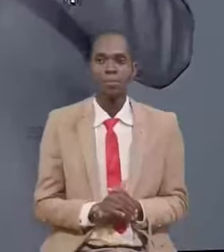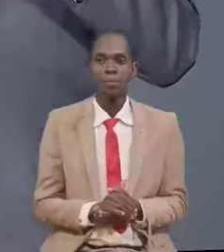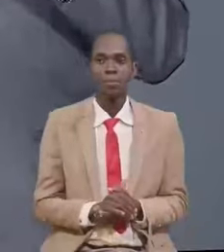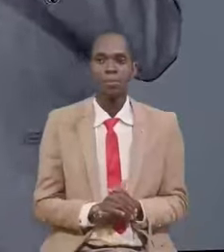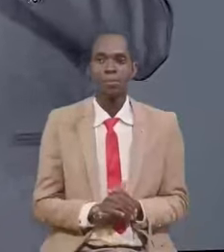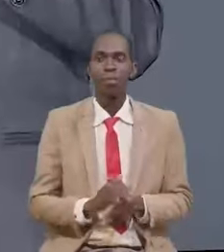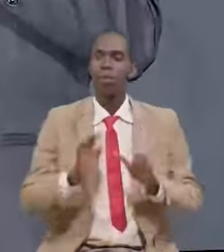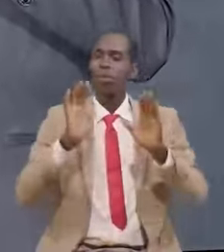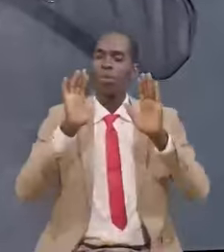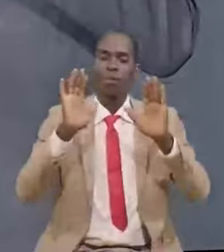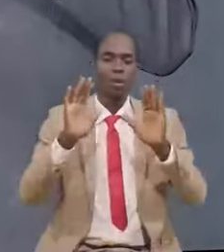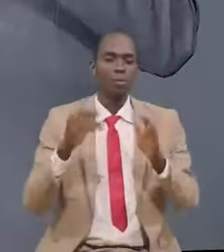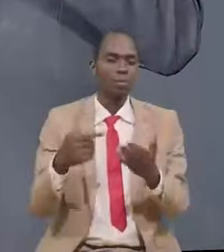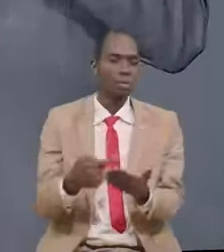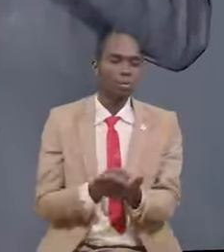l'évangile merveilleux,